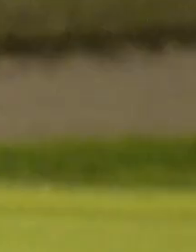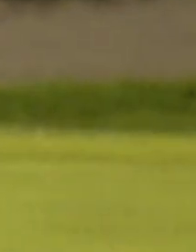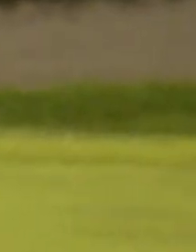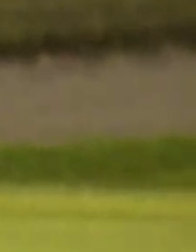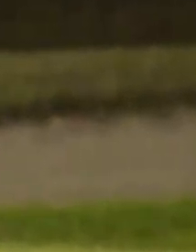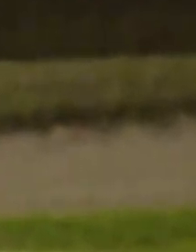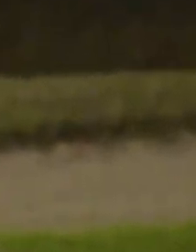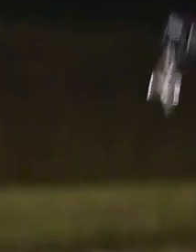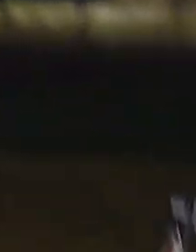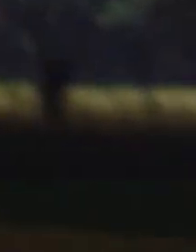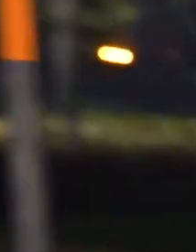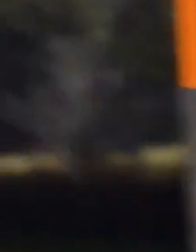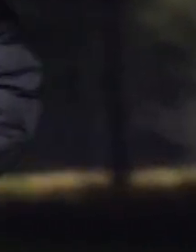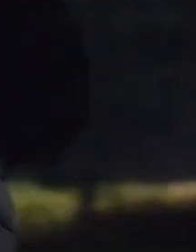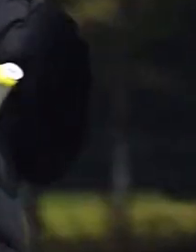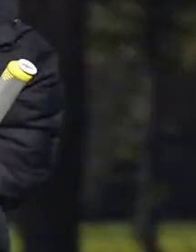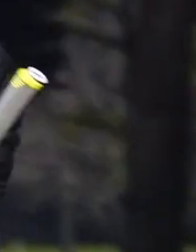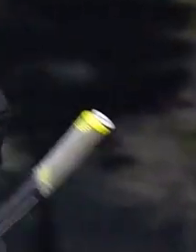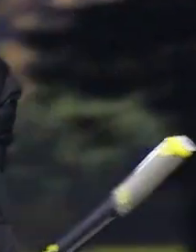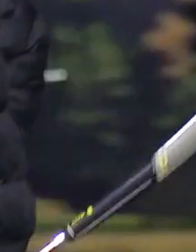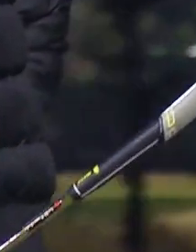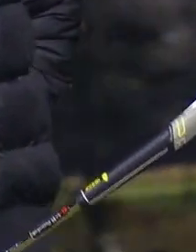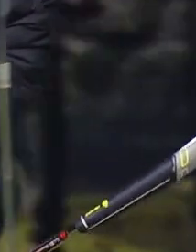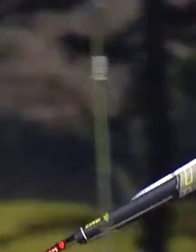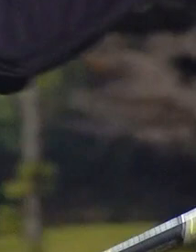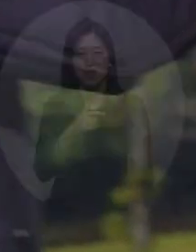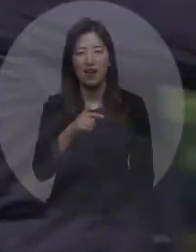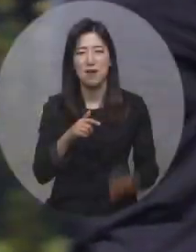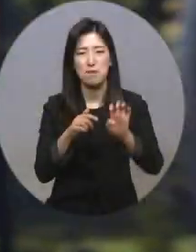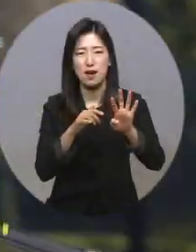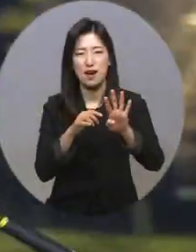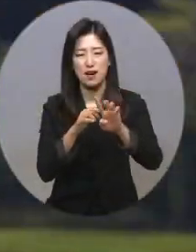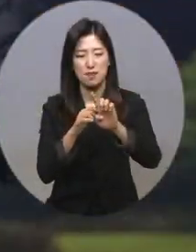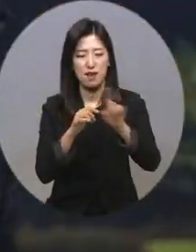으 좀 들어봐 하하몽쇼 자몽 효능